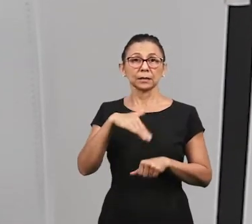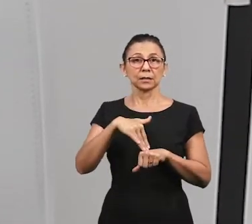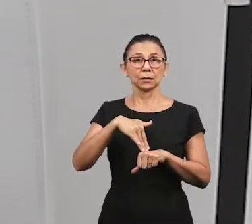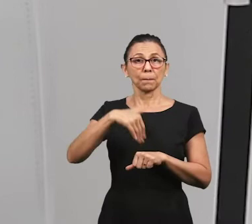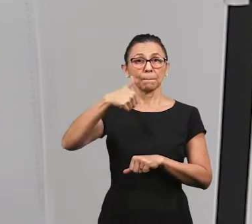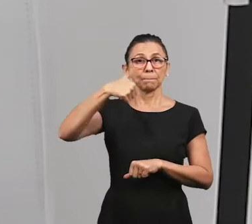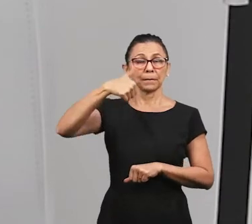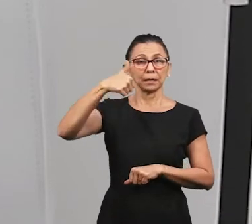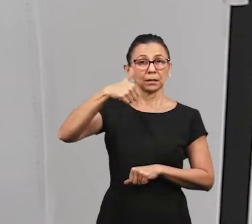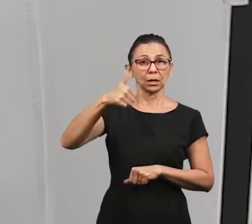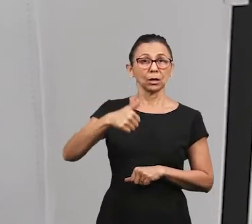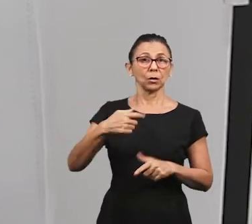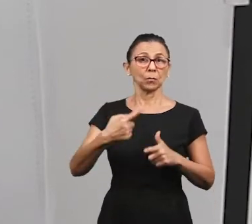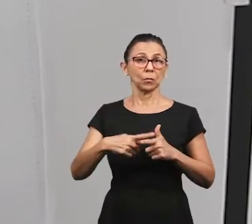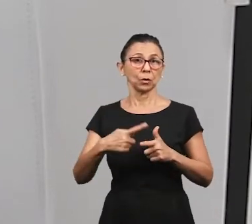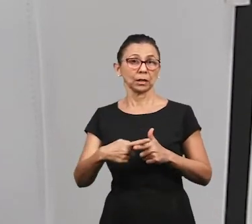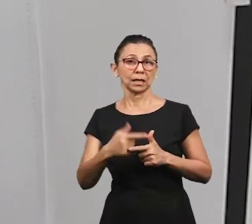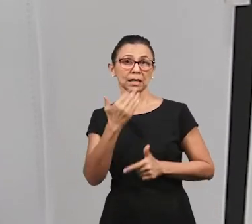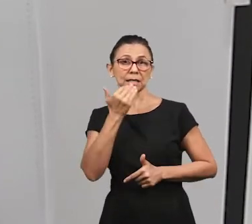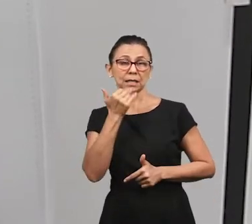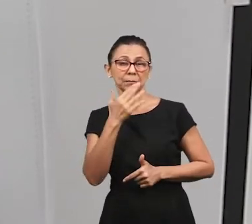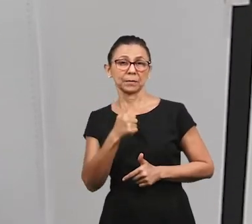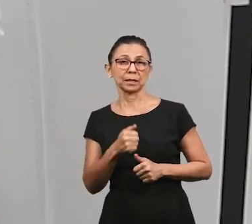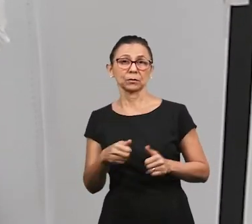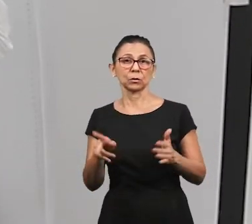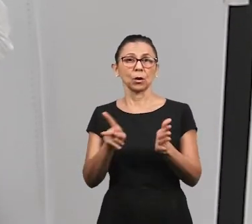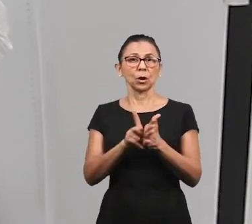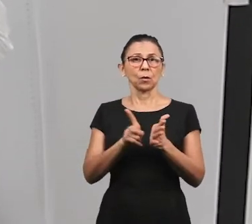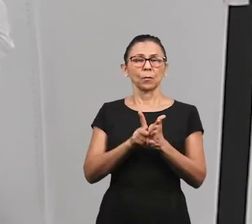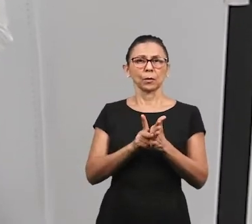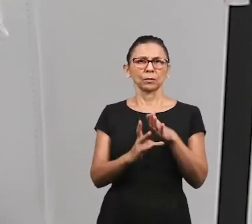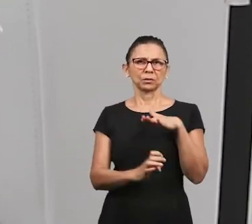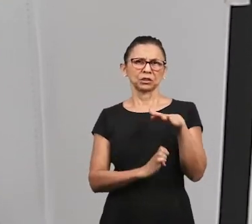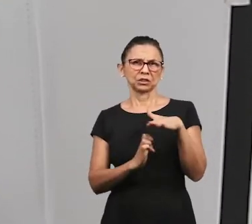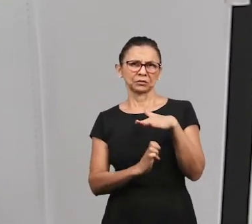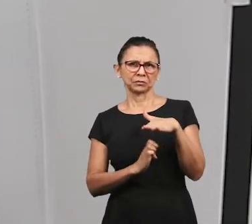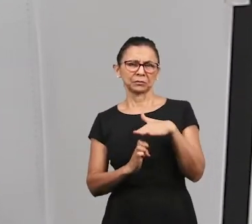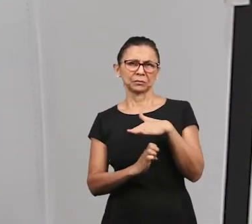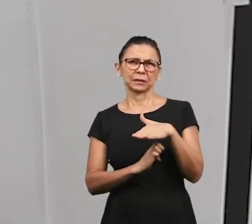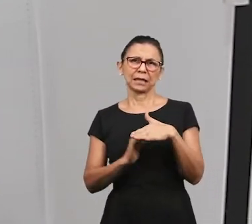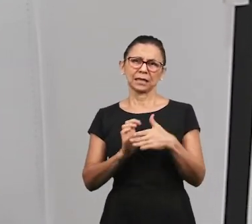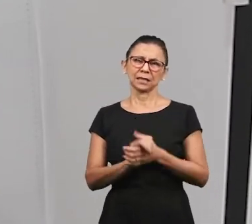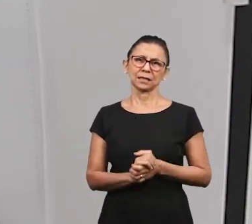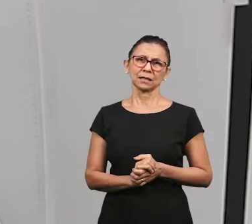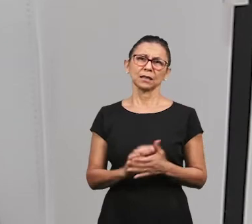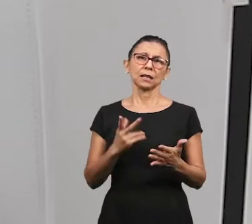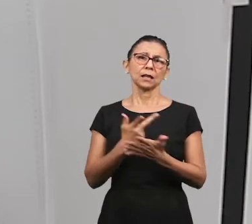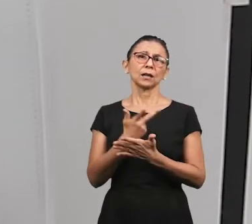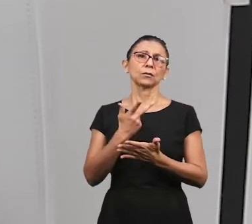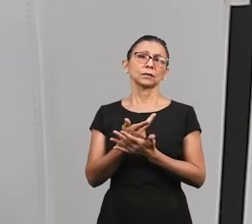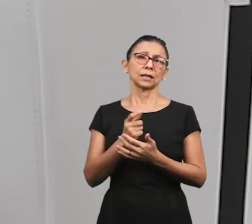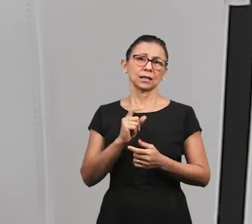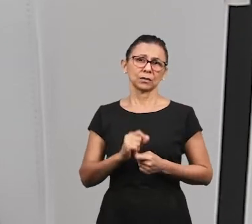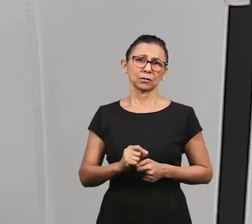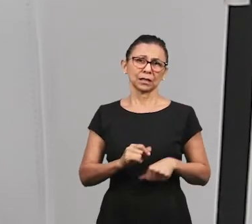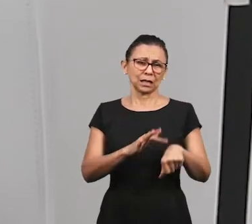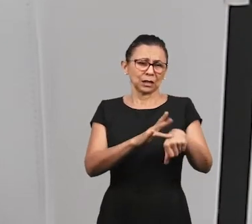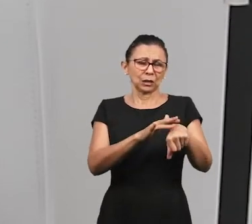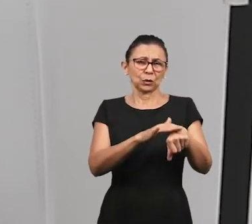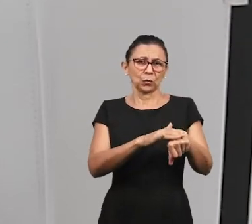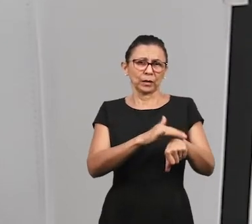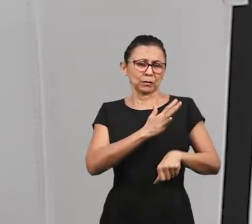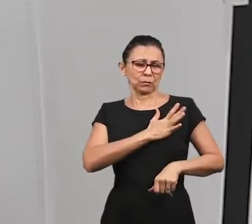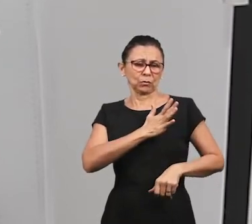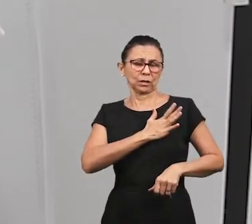поможет вашему ребенку питаться правильной, здоровой пищей. И очень важно напомнить,